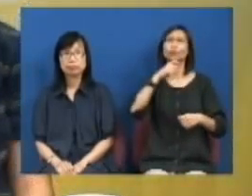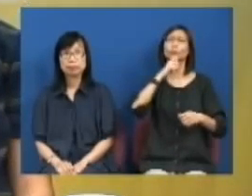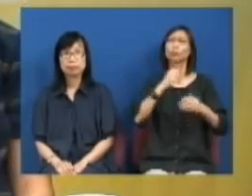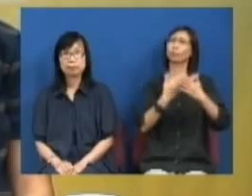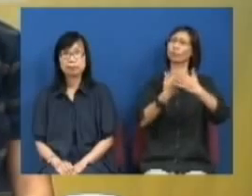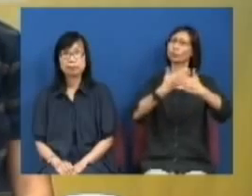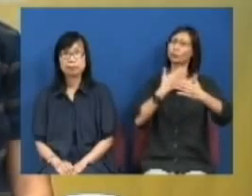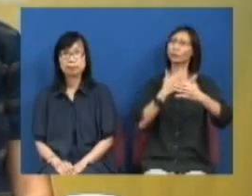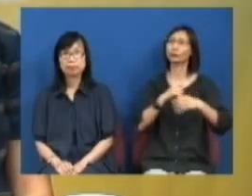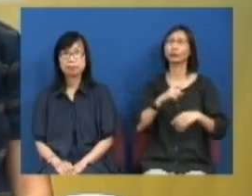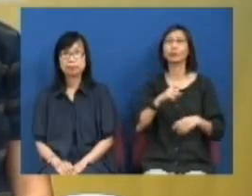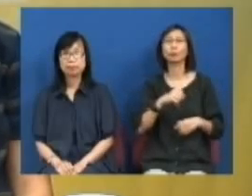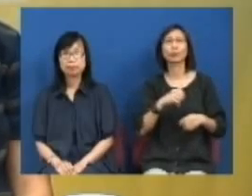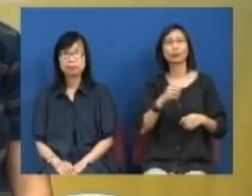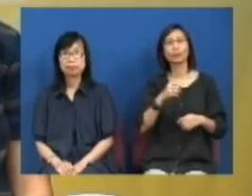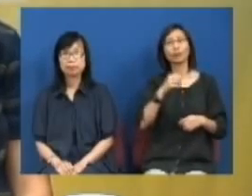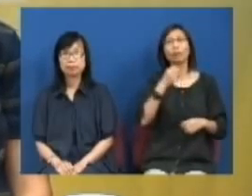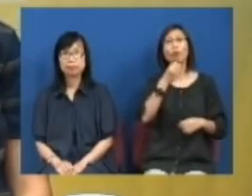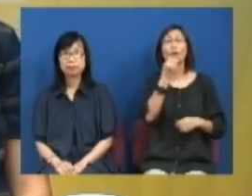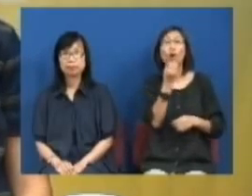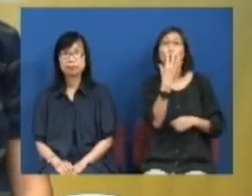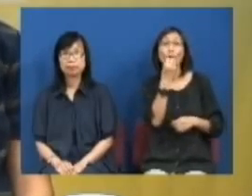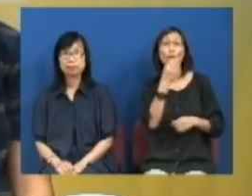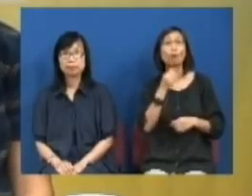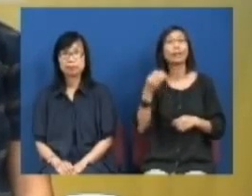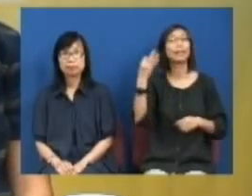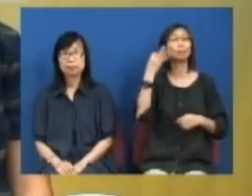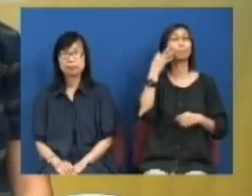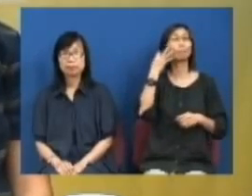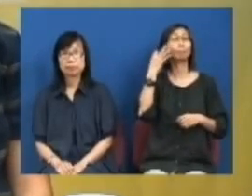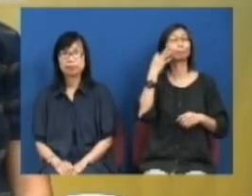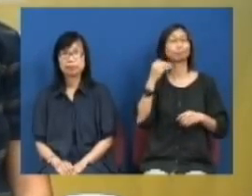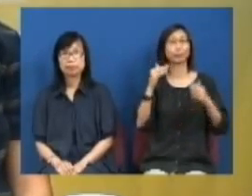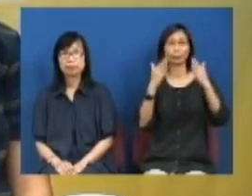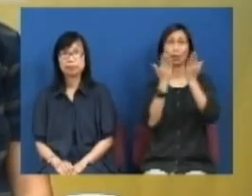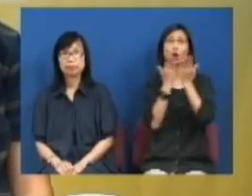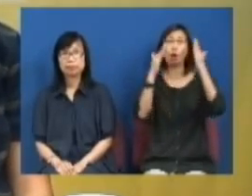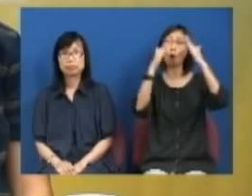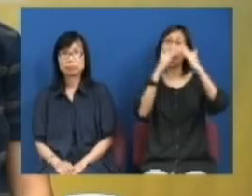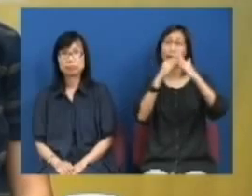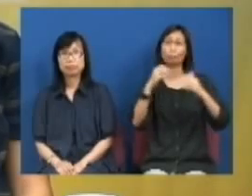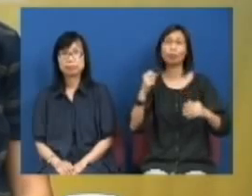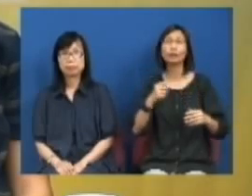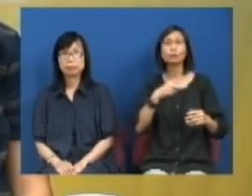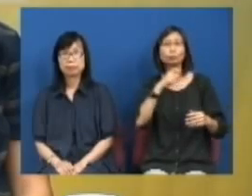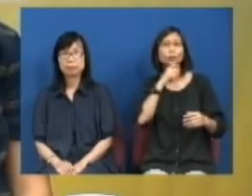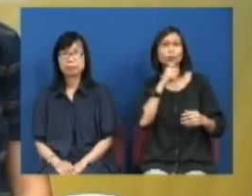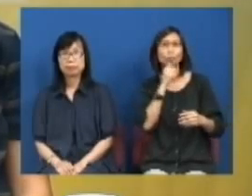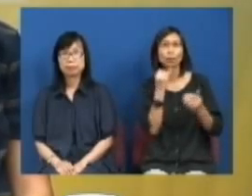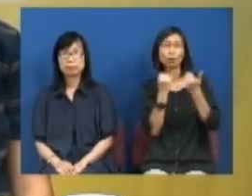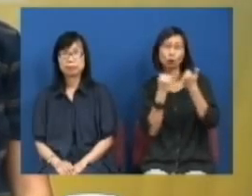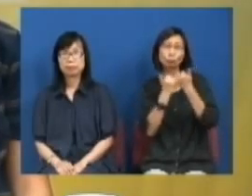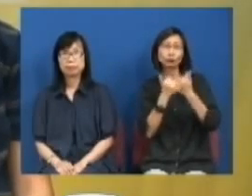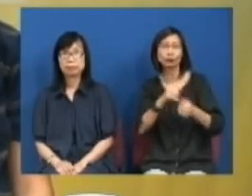生咧，佢竟然覺得六四咧係子污虛有，甚至係外國傳媒一手炮製嘅等等，呢一啲即係令